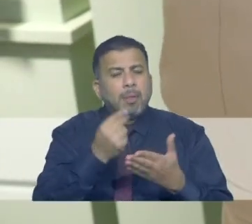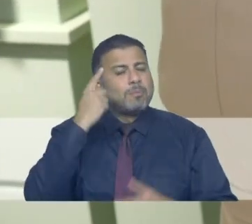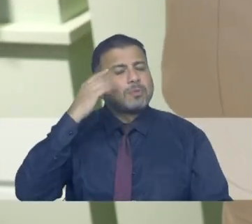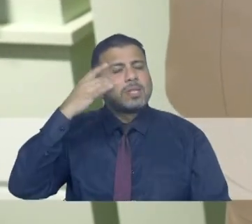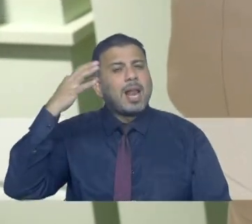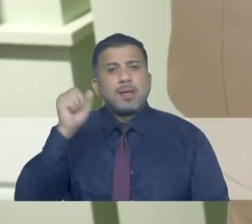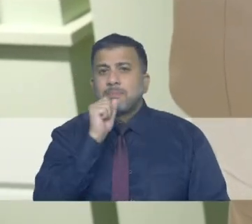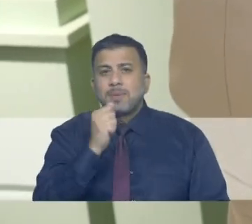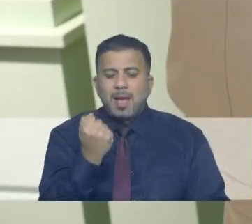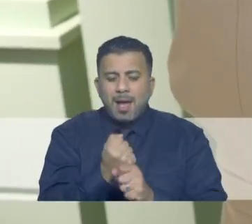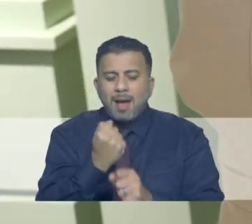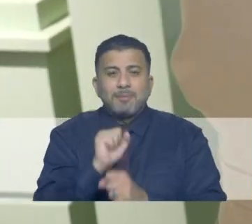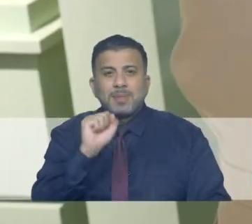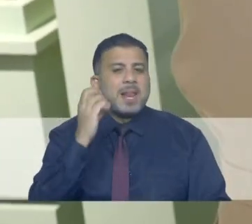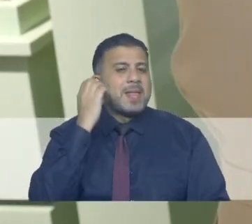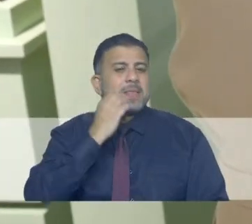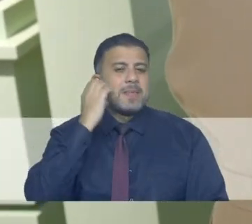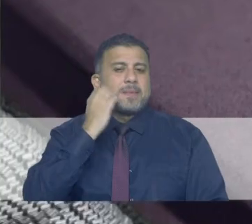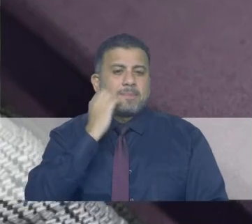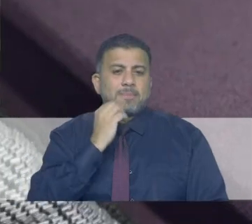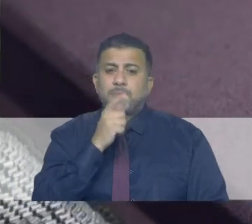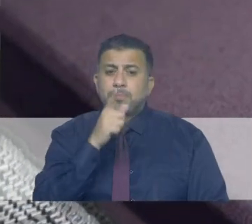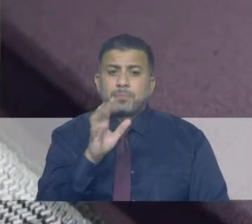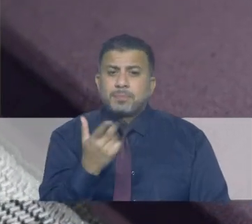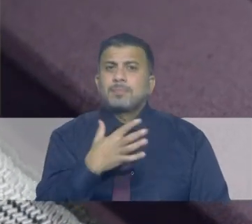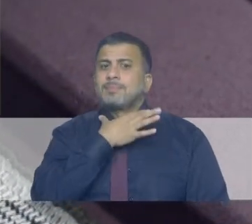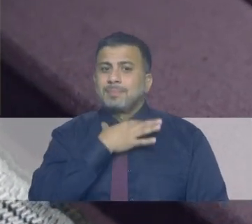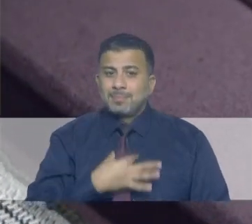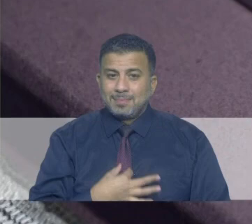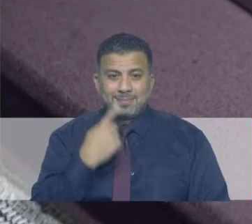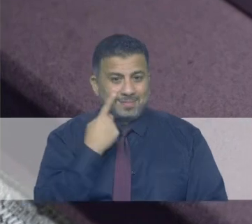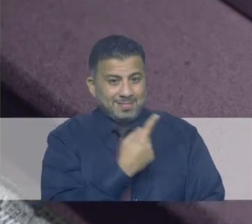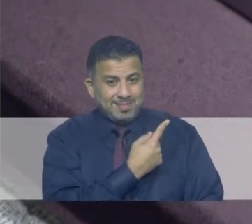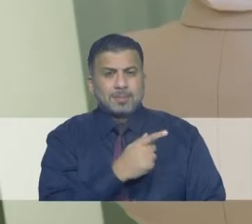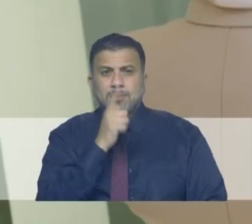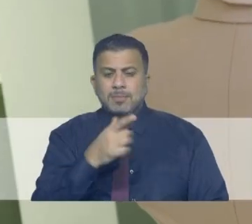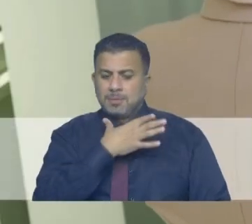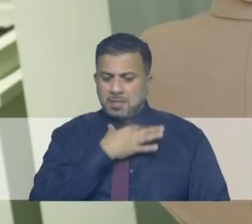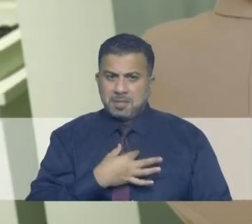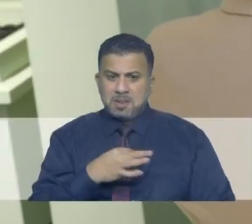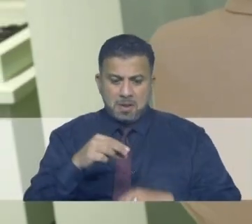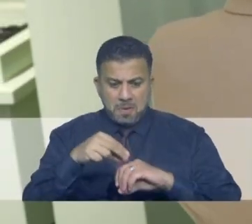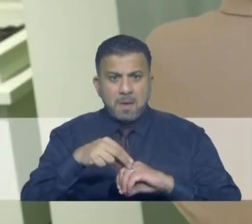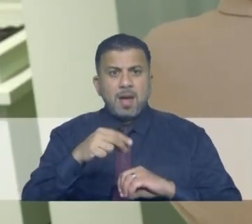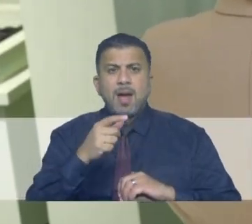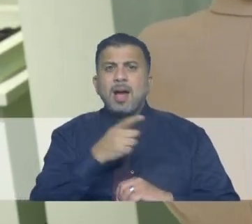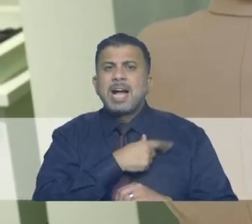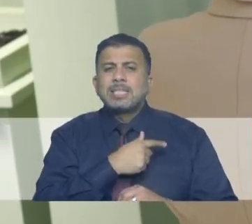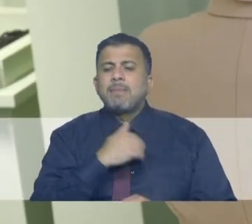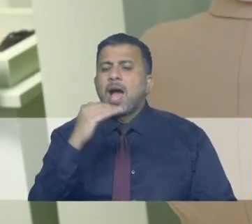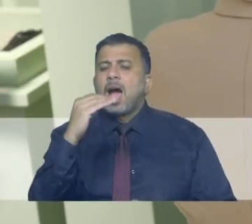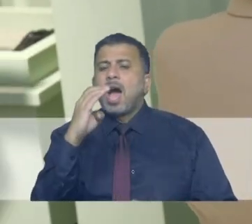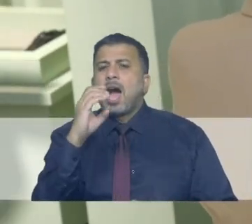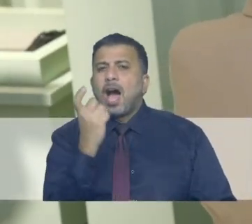مستلهمة من الحرف الإماراتية، تتضمن قلادات وسواراً من الأحجار الكريمة وعقداً من